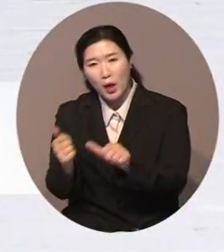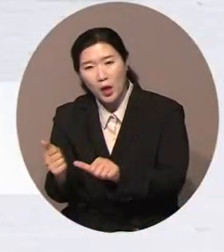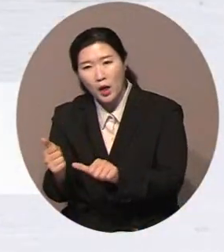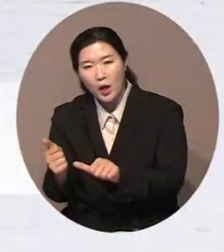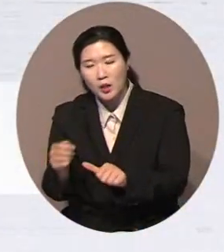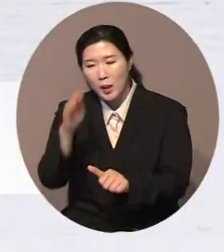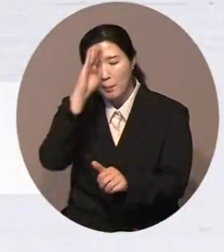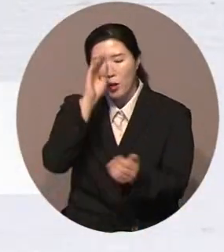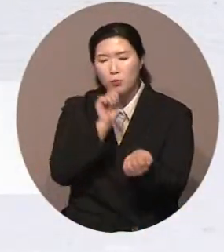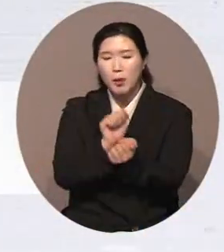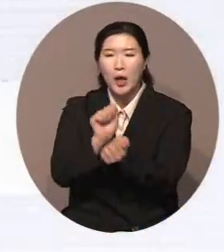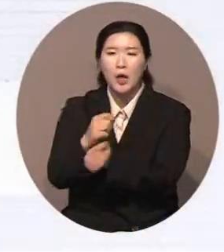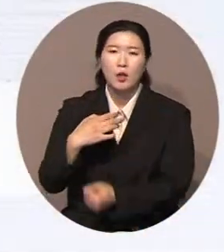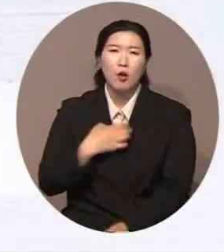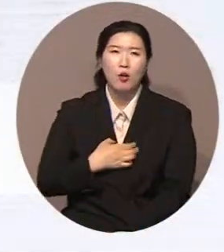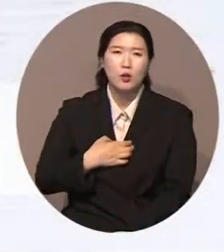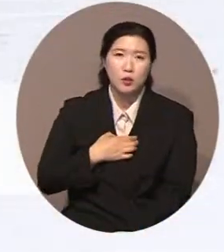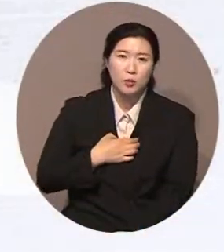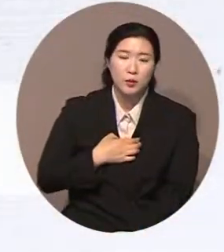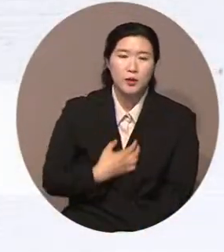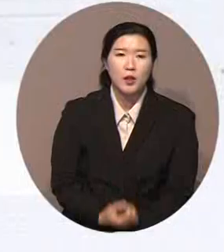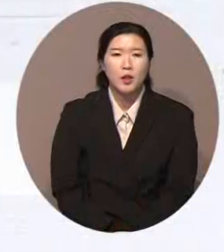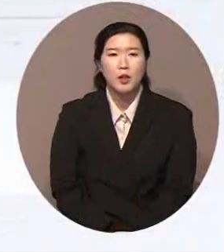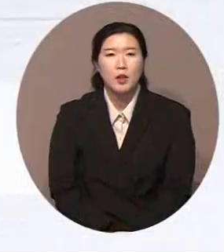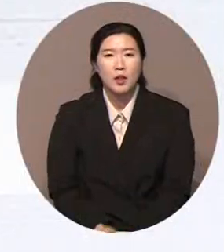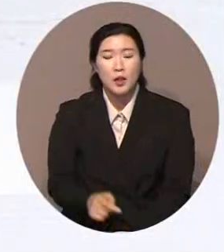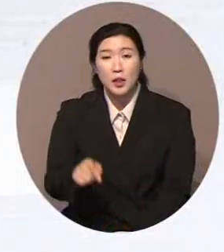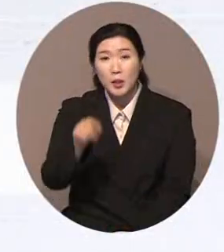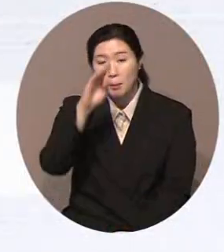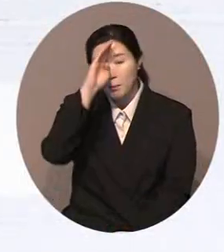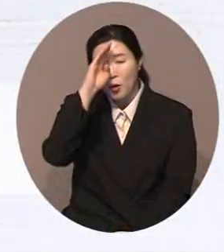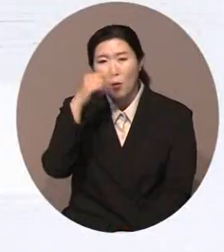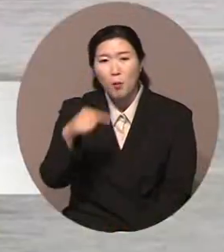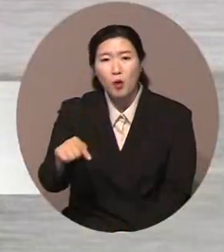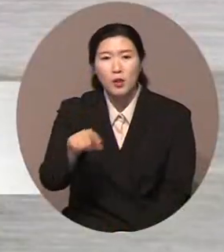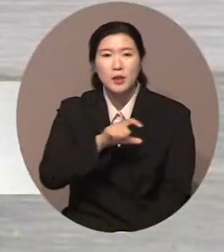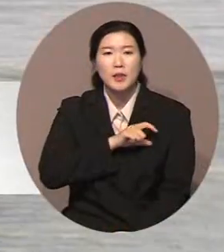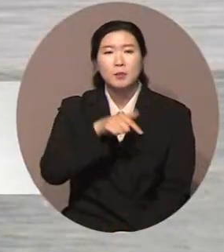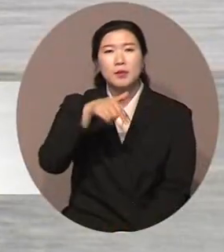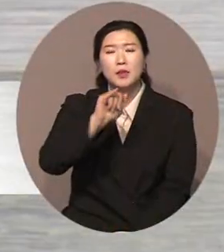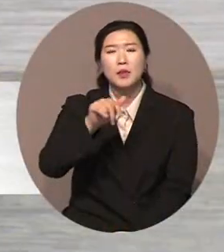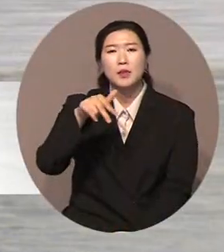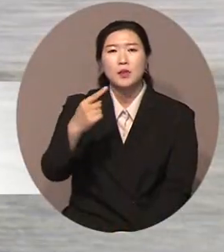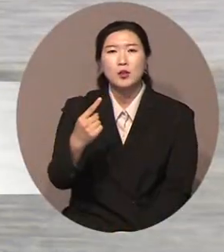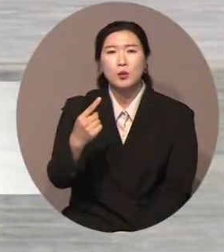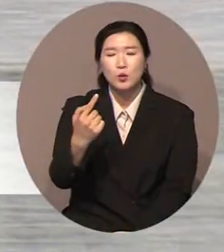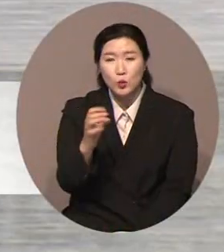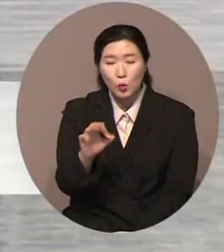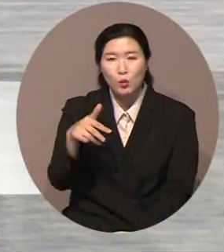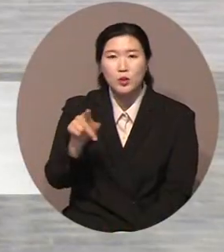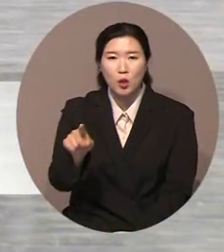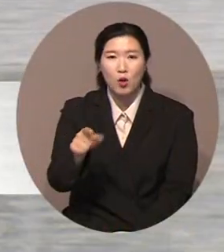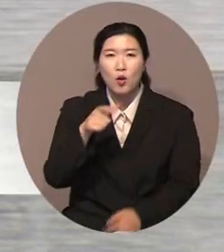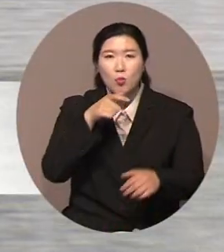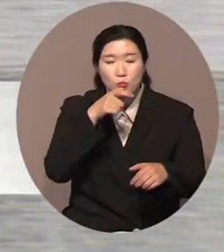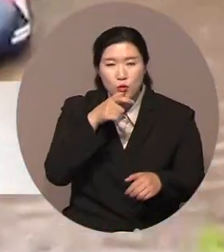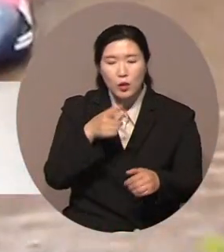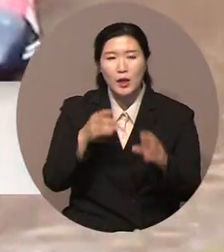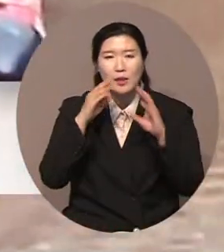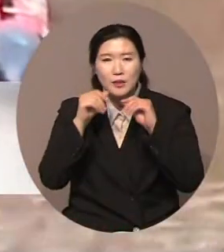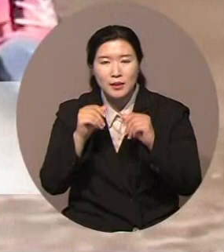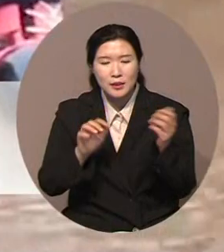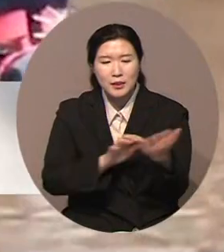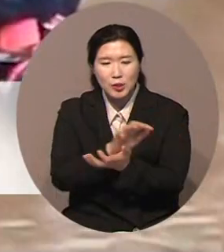가축전염병에 비상이 걸렸습니다 제2종 가축 법정 전염병인 기종전은 오염된 물과 토양